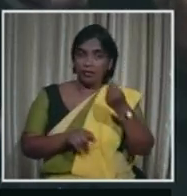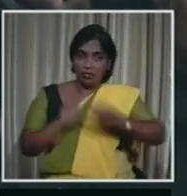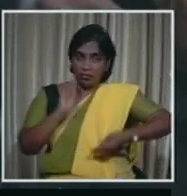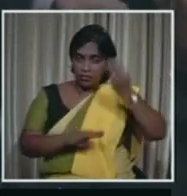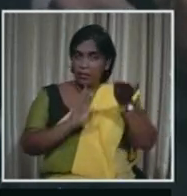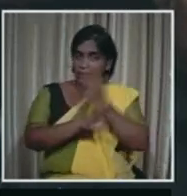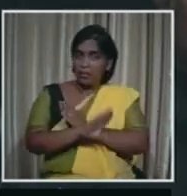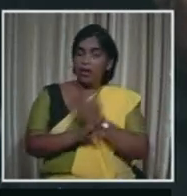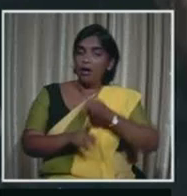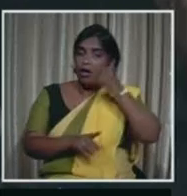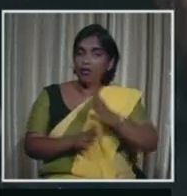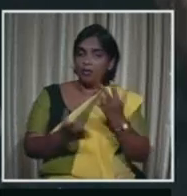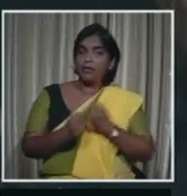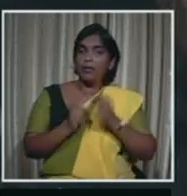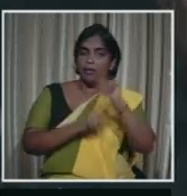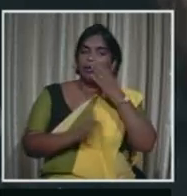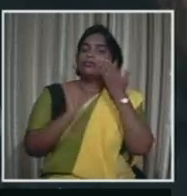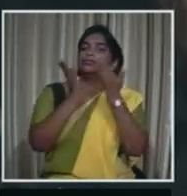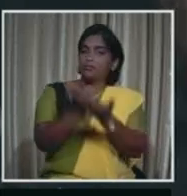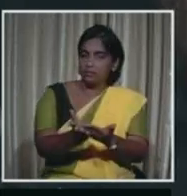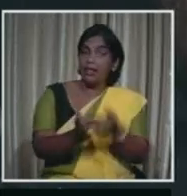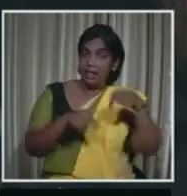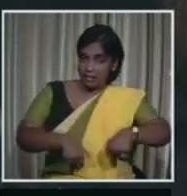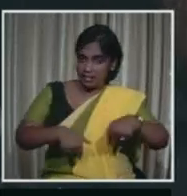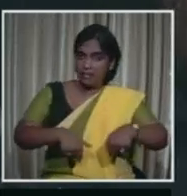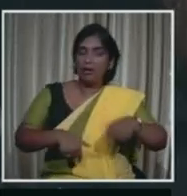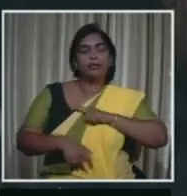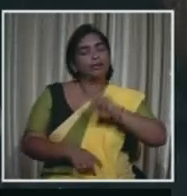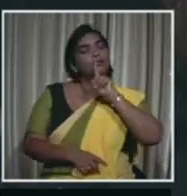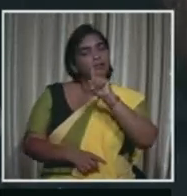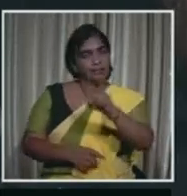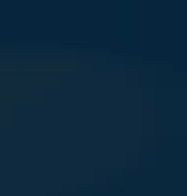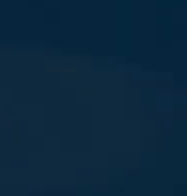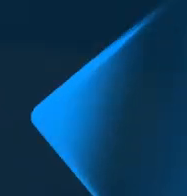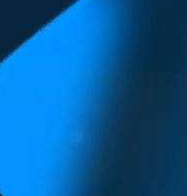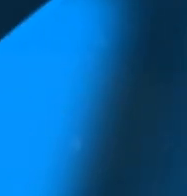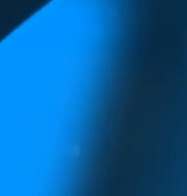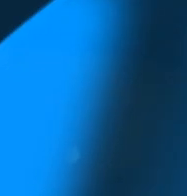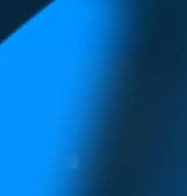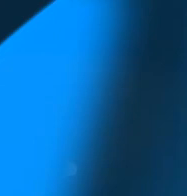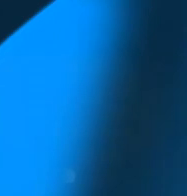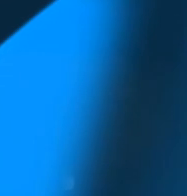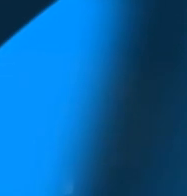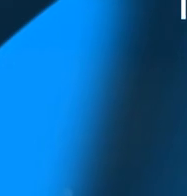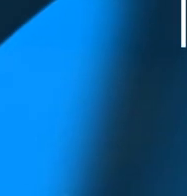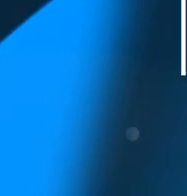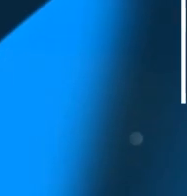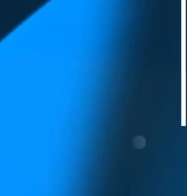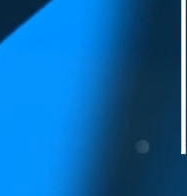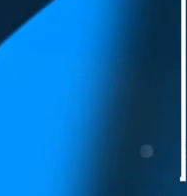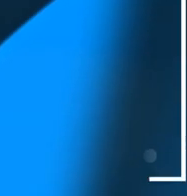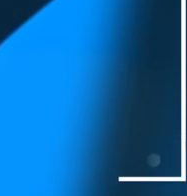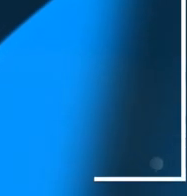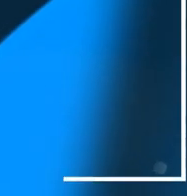කරන්න කලින් ගත්ත අනුමැතිය මේ සභාවට සභාගත කරන්න කියලා දැන් අපි ඔබතුමාගෙන් ඉල්ලා සිටිනවා දිනපතා අලුත් වීඩියෝ සහ